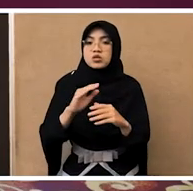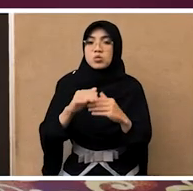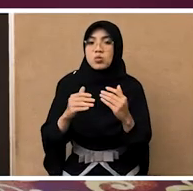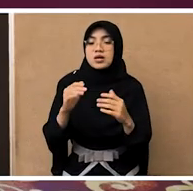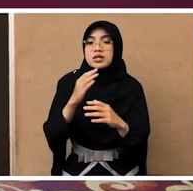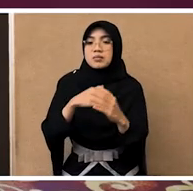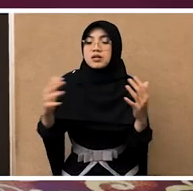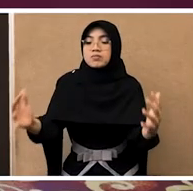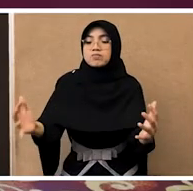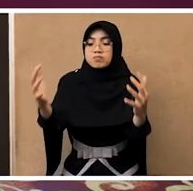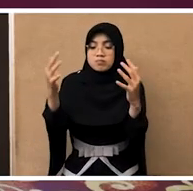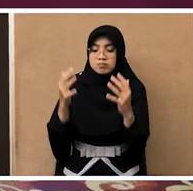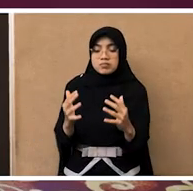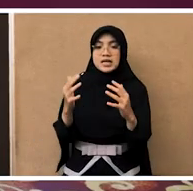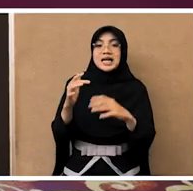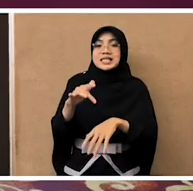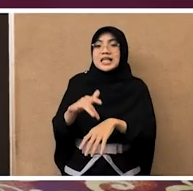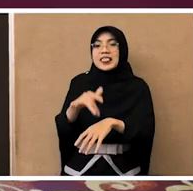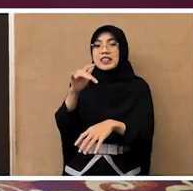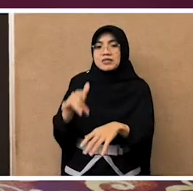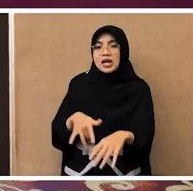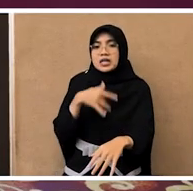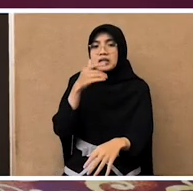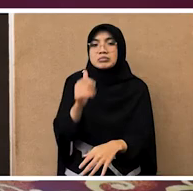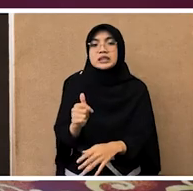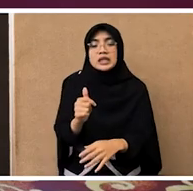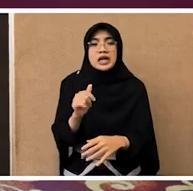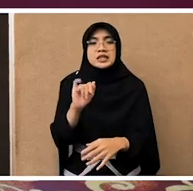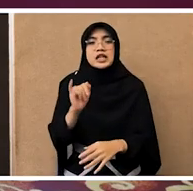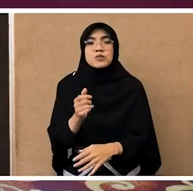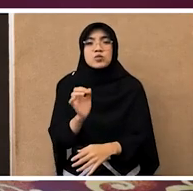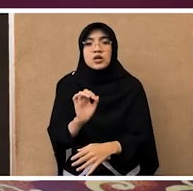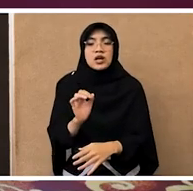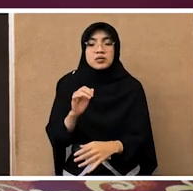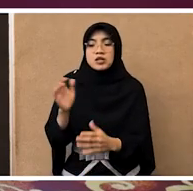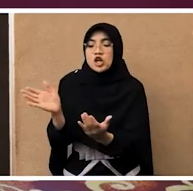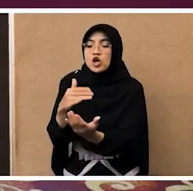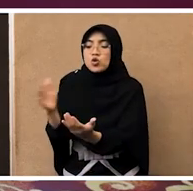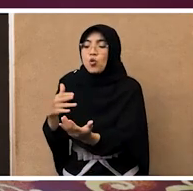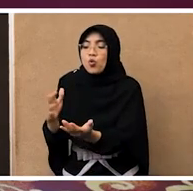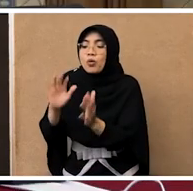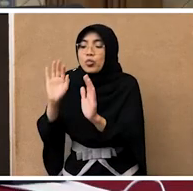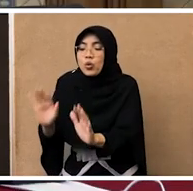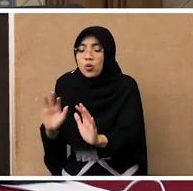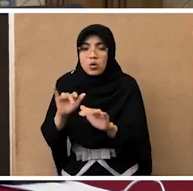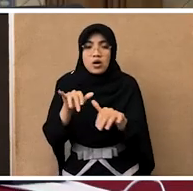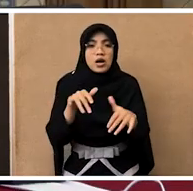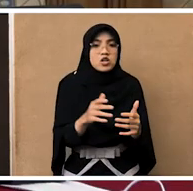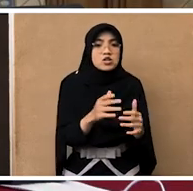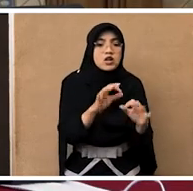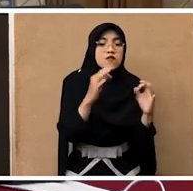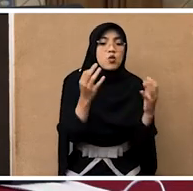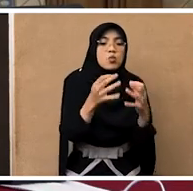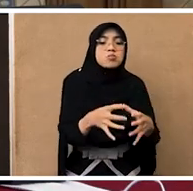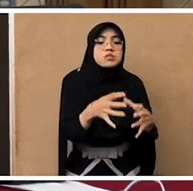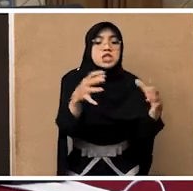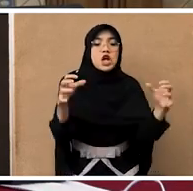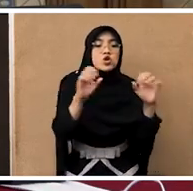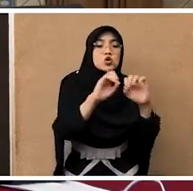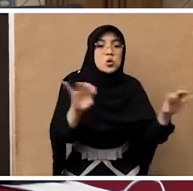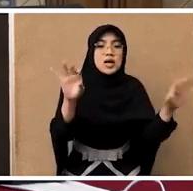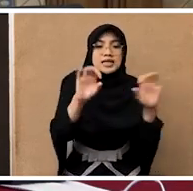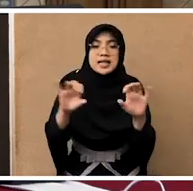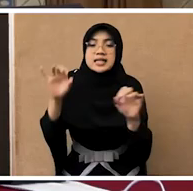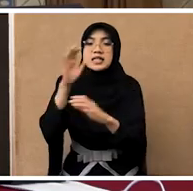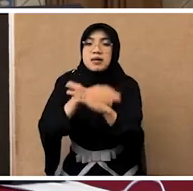disabilitas sehingga sensitifitasnya itu terasa Jadi bukan hanya bayi dokumen bukan hanya forum besar sosialisasi